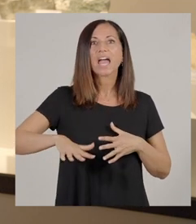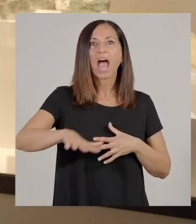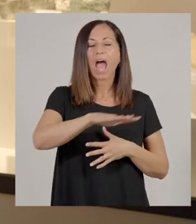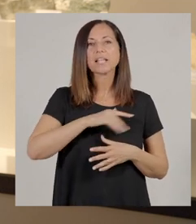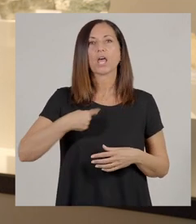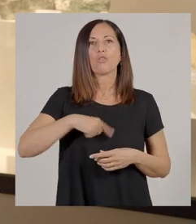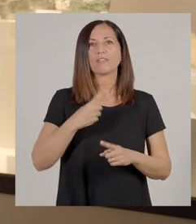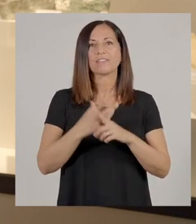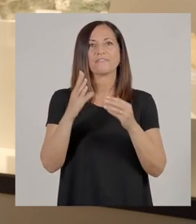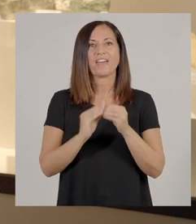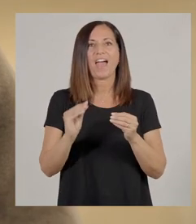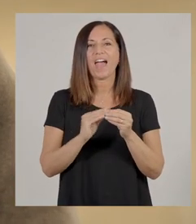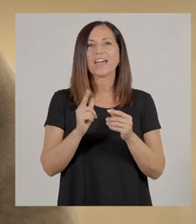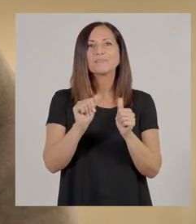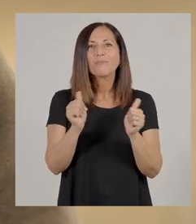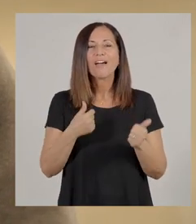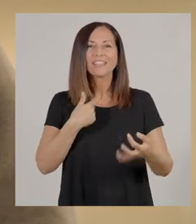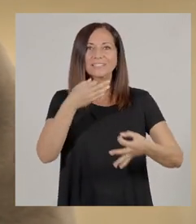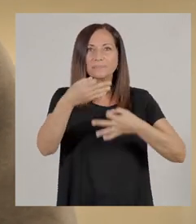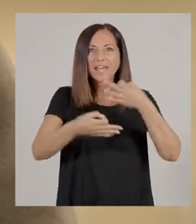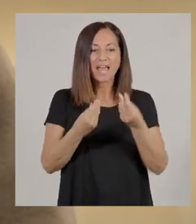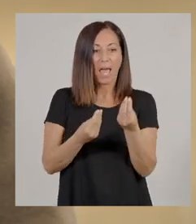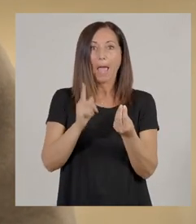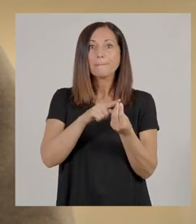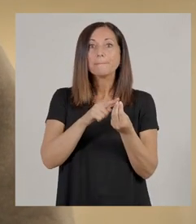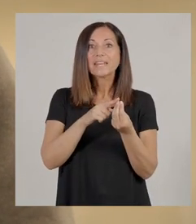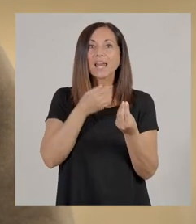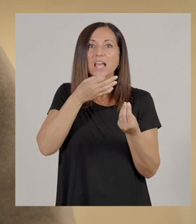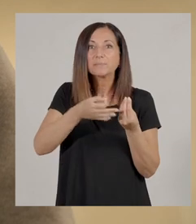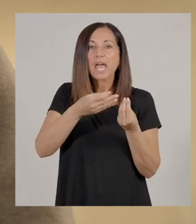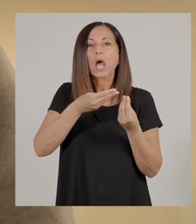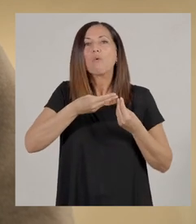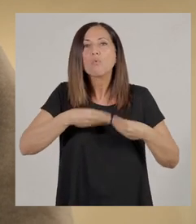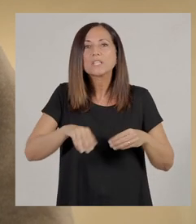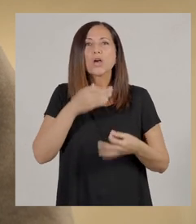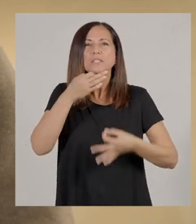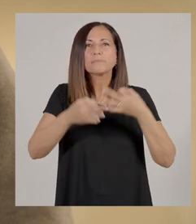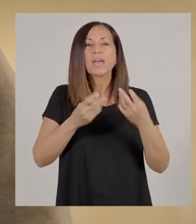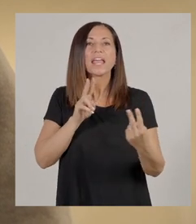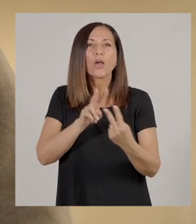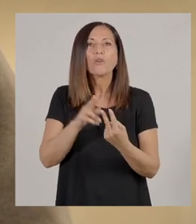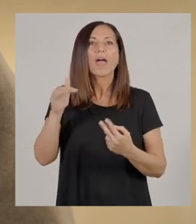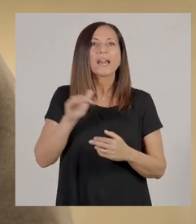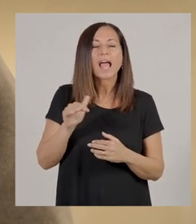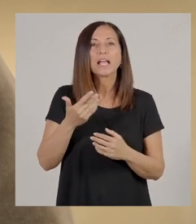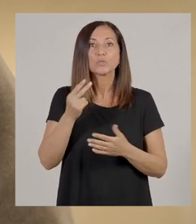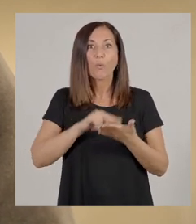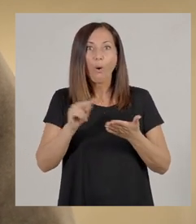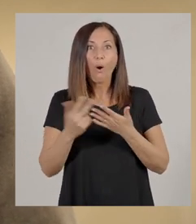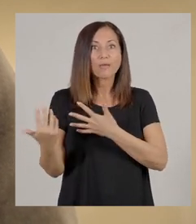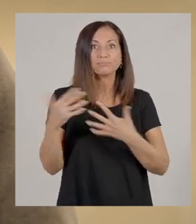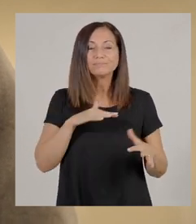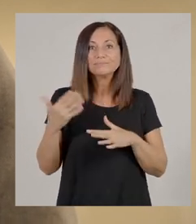piazza facciamo in modo che spieghiamo il minerale, spieghiamo il museo in piccoli incontri, portiamo i ragazzi